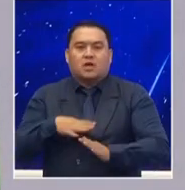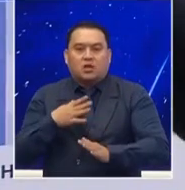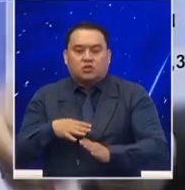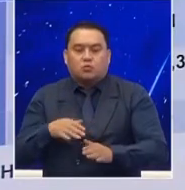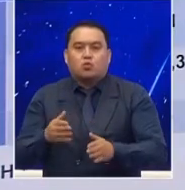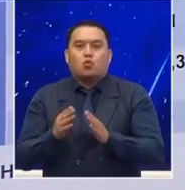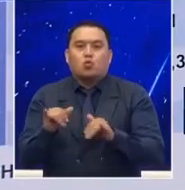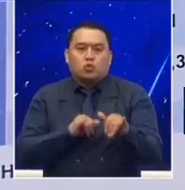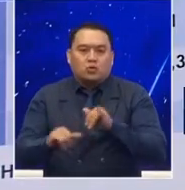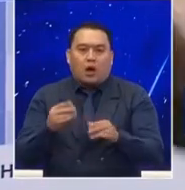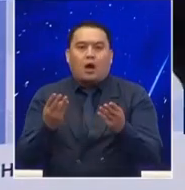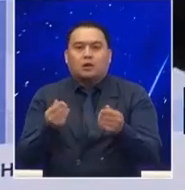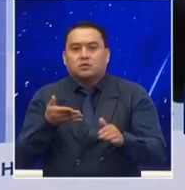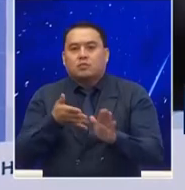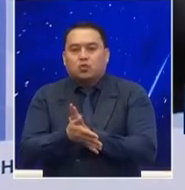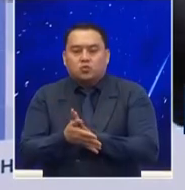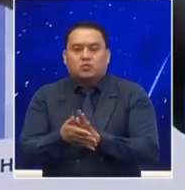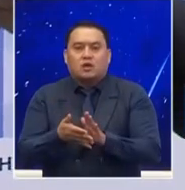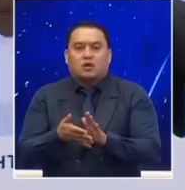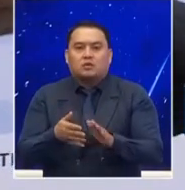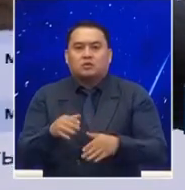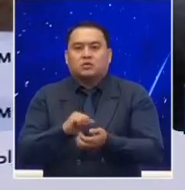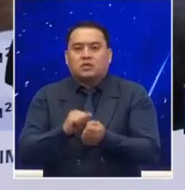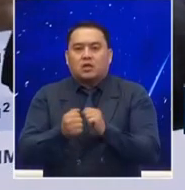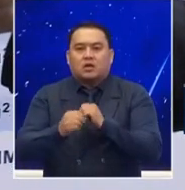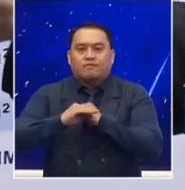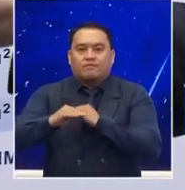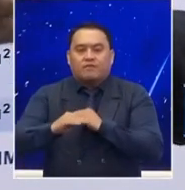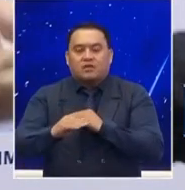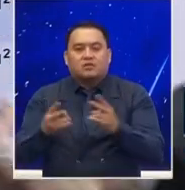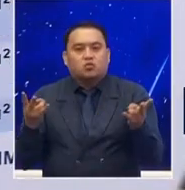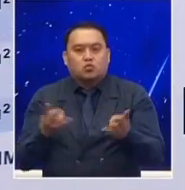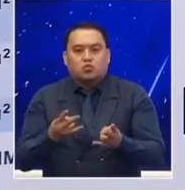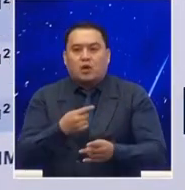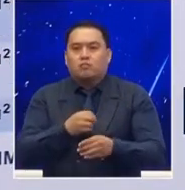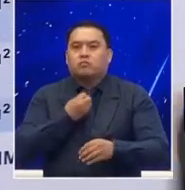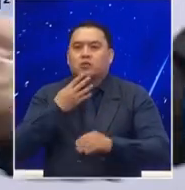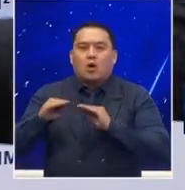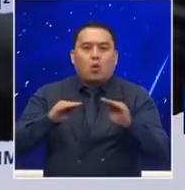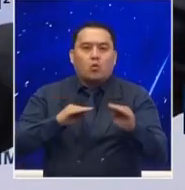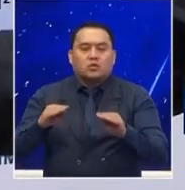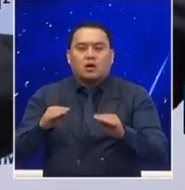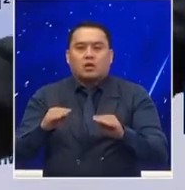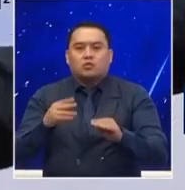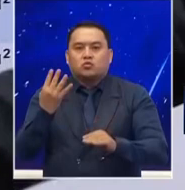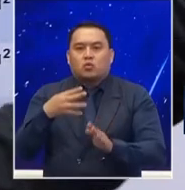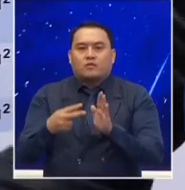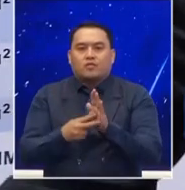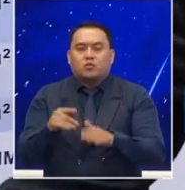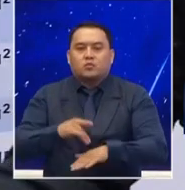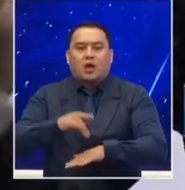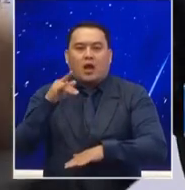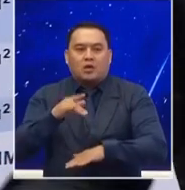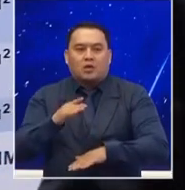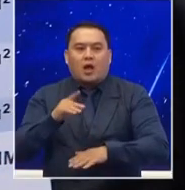как просит. В этом году все улицы должны быть заасфальтированы, понял, да? Благоустройство перед вот этими 48 ваших коттеджей,